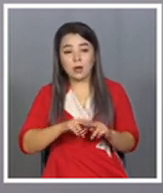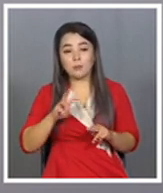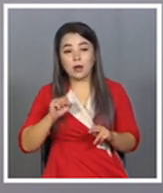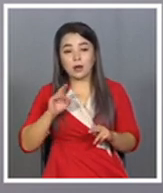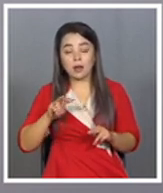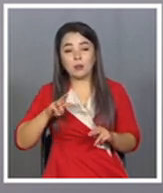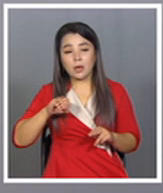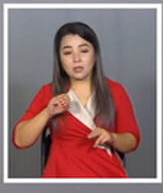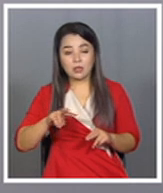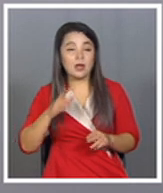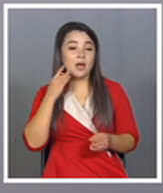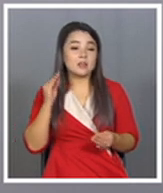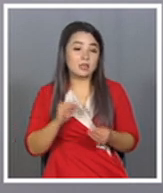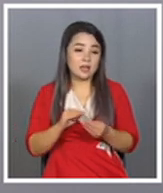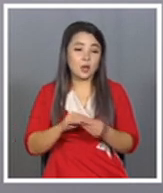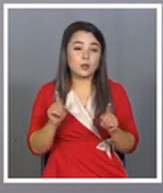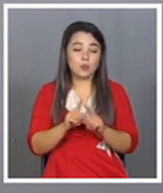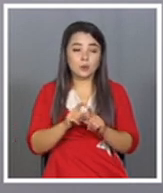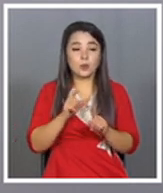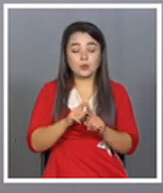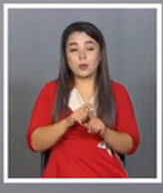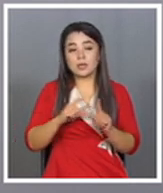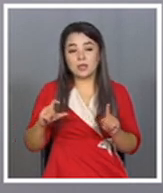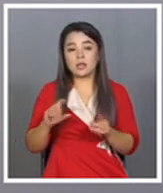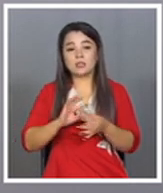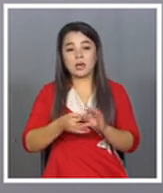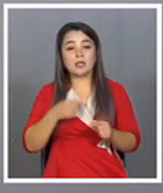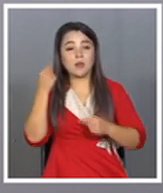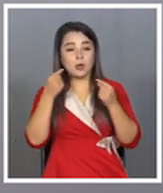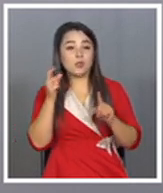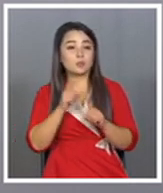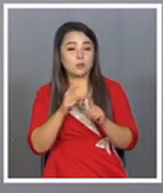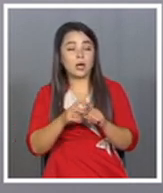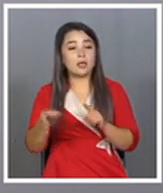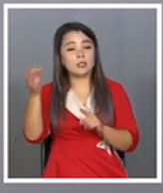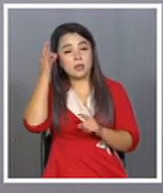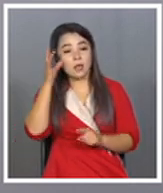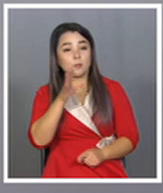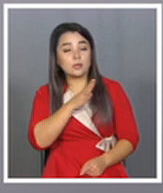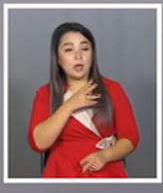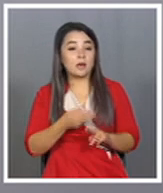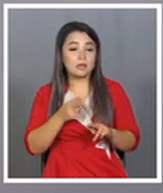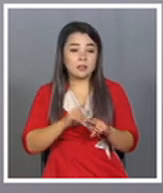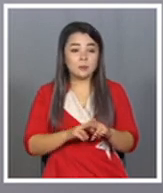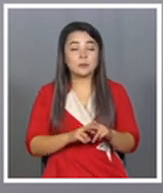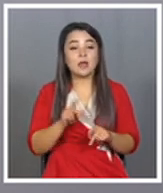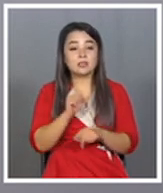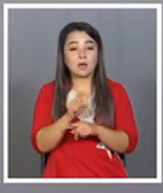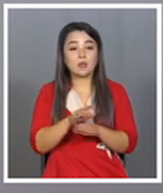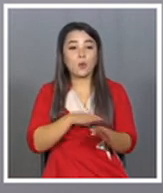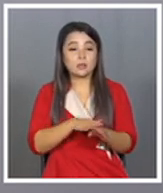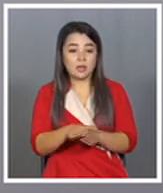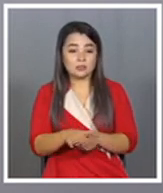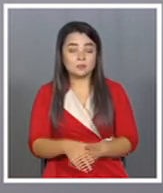мақал-мәтелдер, тұрақты тіркестер мен экспрессивті эмоционалды сөздерді еске түсірдік. Енді тапсырмалар